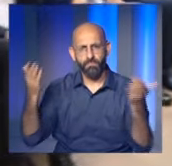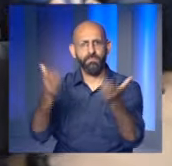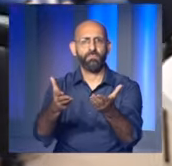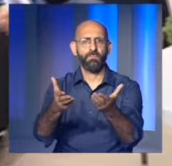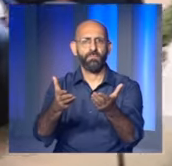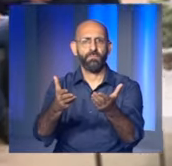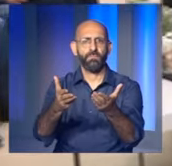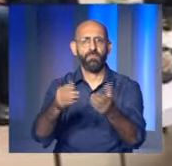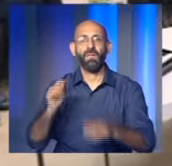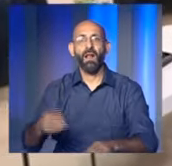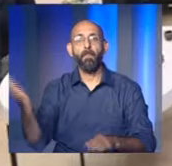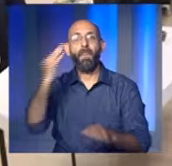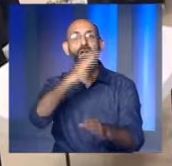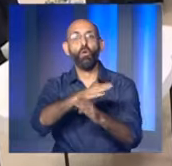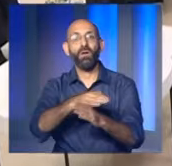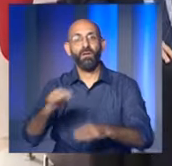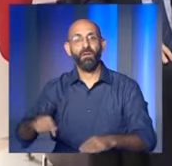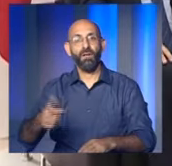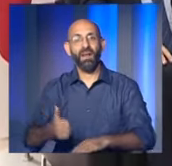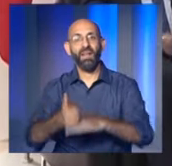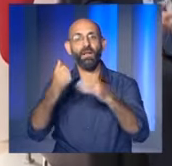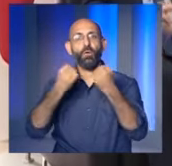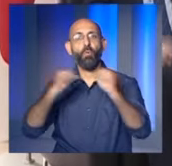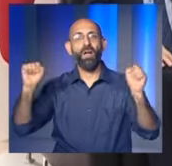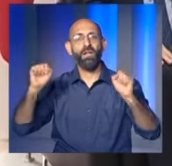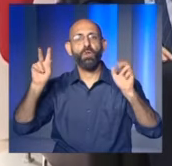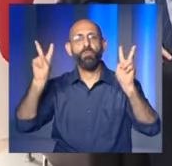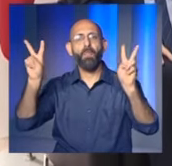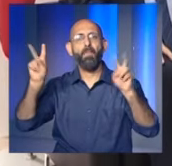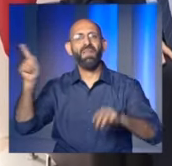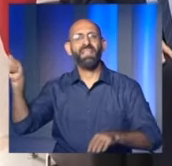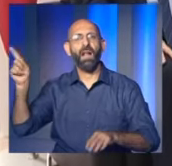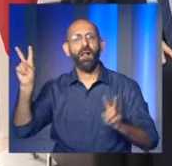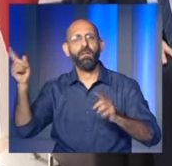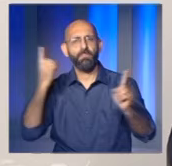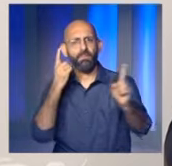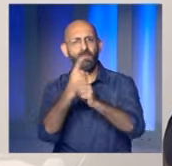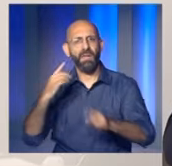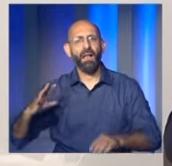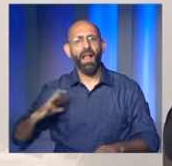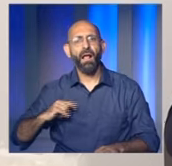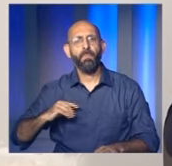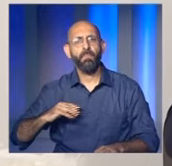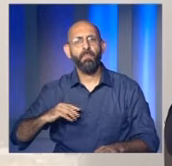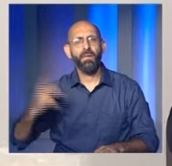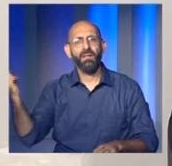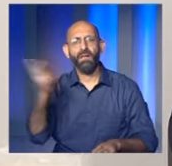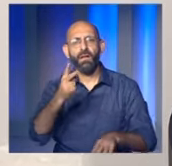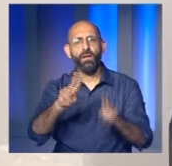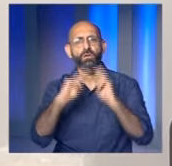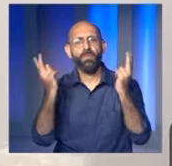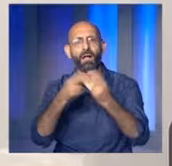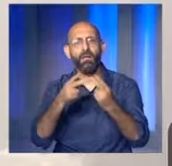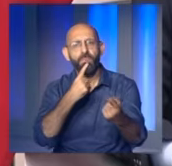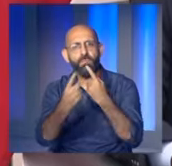وبعد الظهر عقد لقاء بين وفد من اللقاء الديمقراطي ورئيس التيار الوطني الحر جبران باسيل في بيرنا الشلوحي، حيث شدد النائب بلال عبد